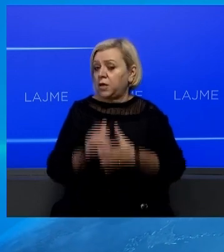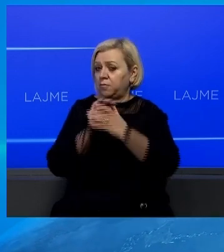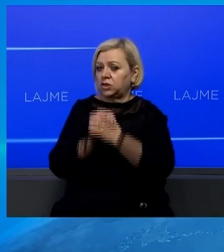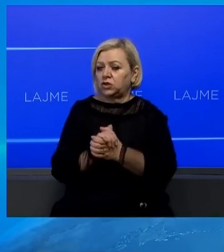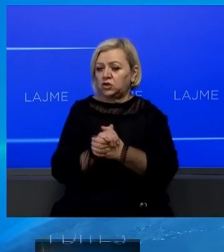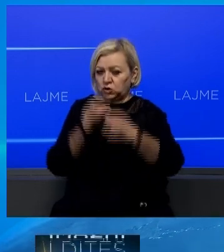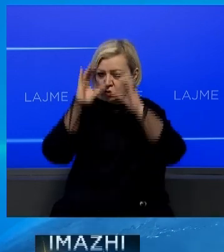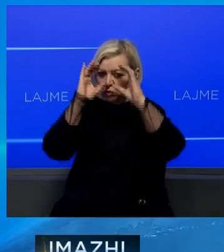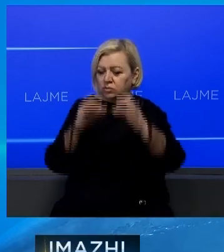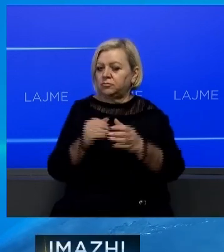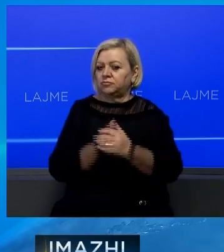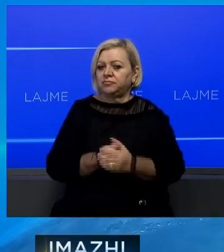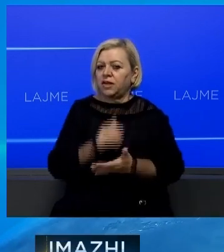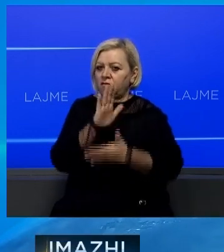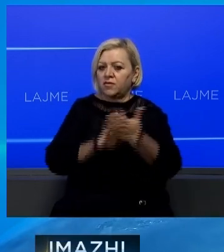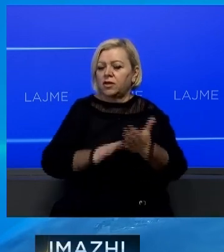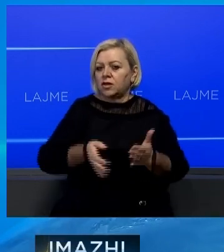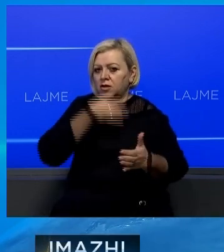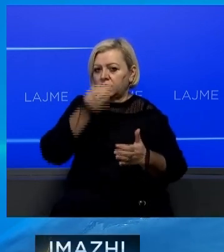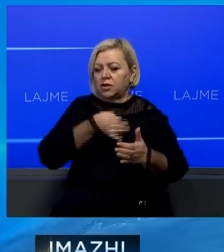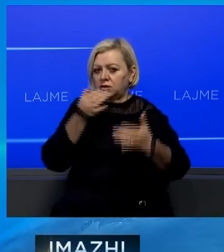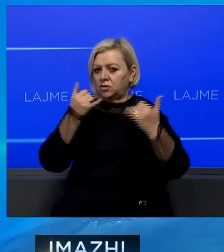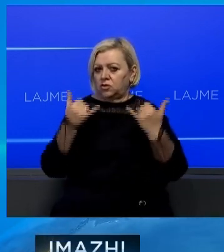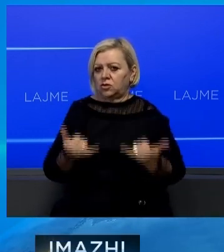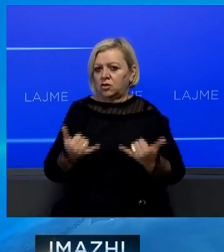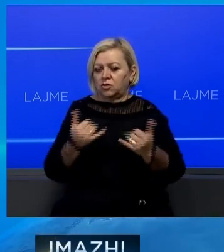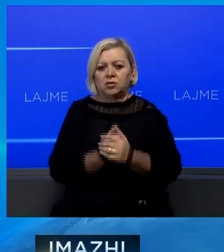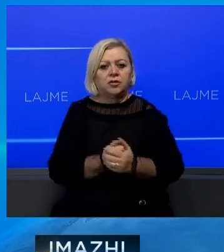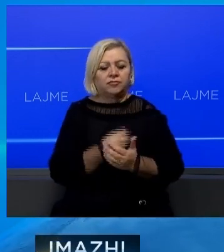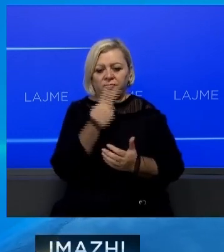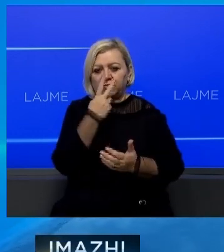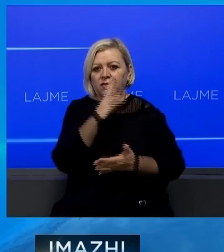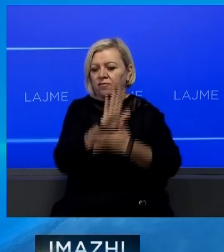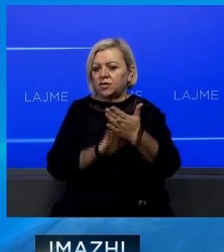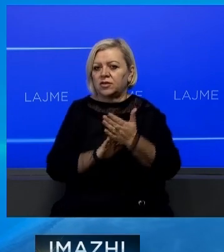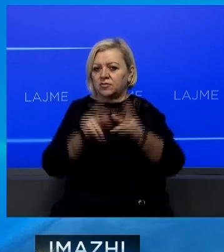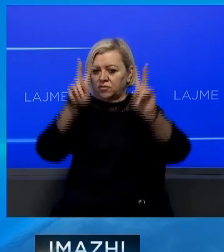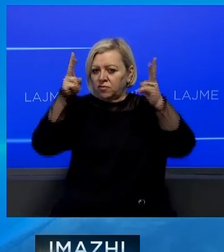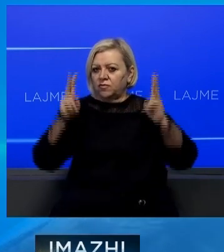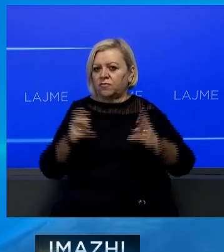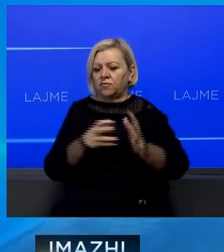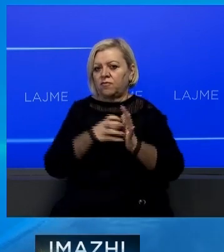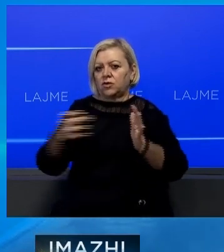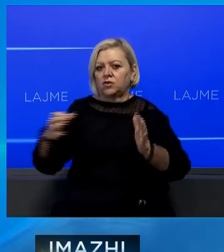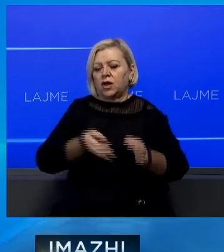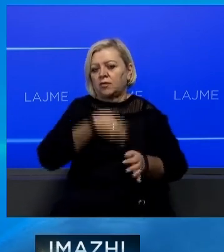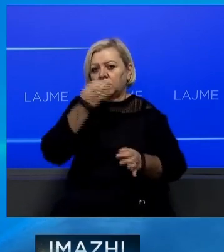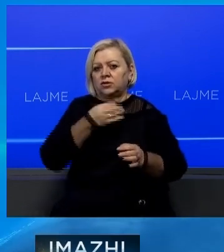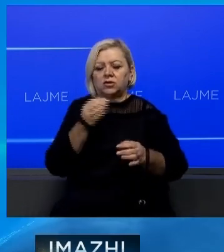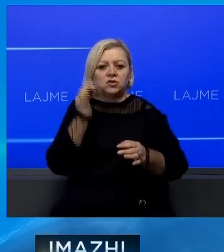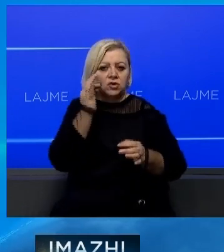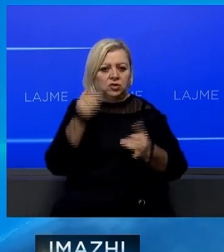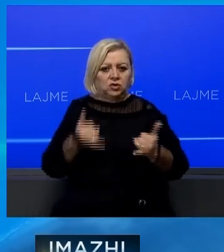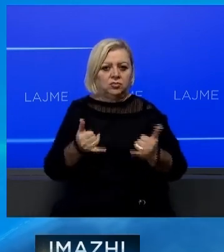Përshëndetje shikues të nderuar, po fillojmë me magazinën ditori i mashi ditës. Ndjekim fillimisht kryelajmërimet për të vazhduar më pas me lajmet e